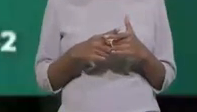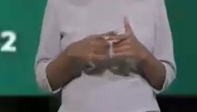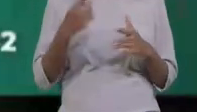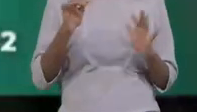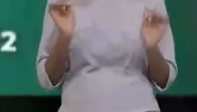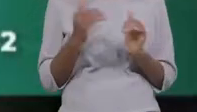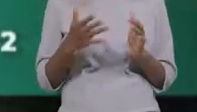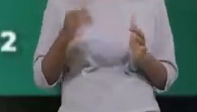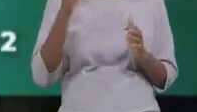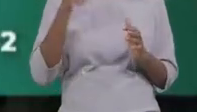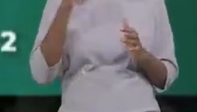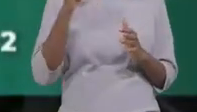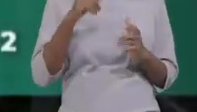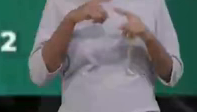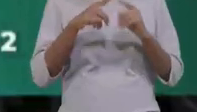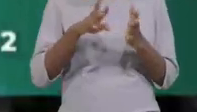La même référence.